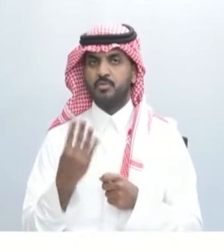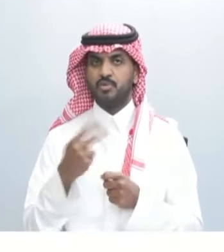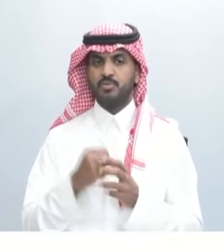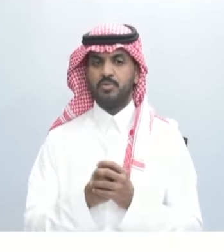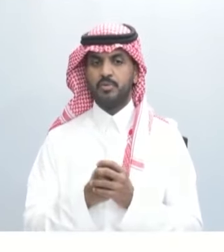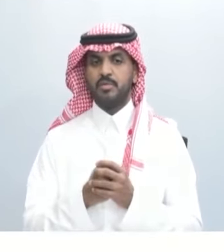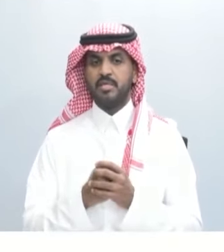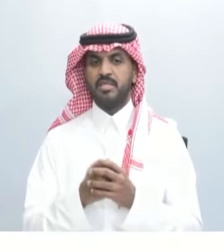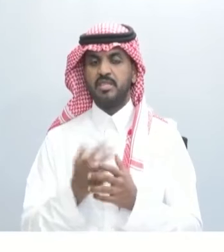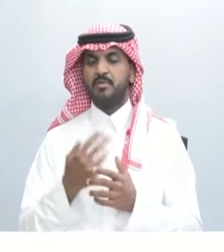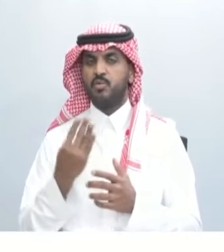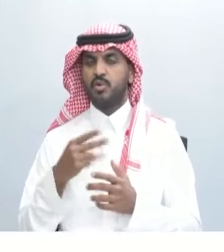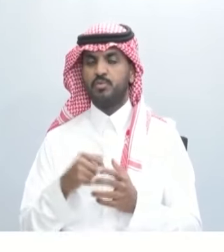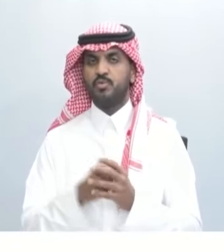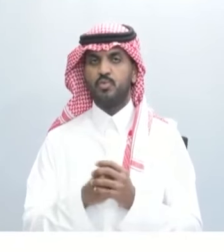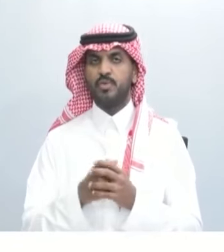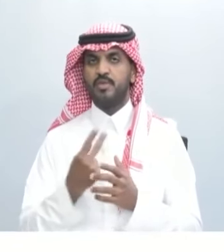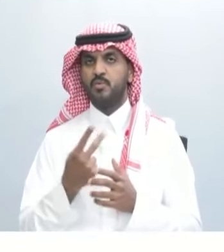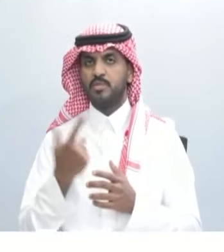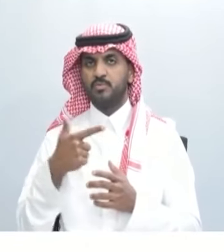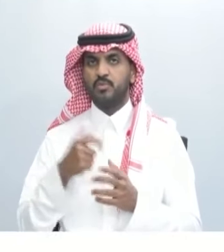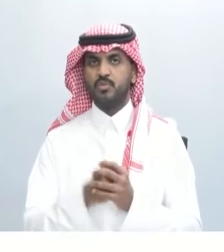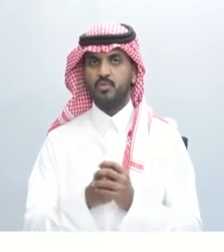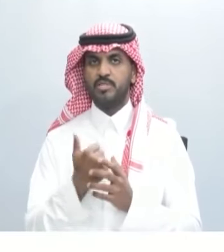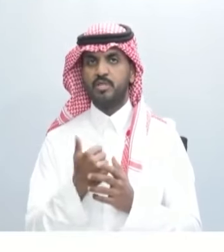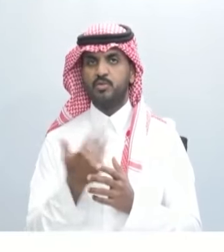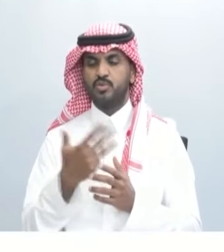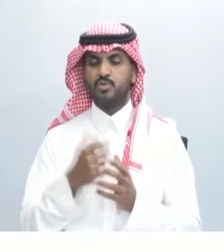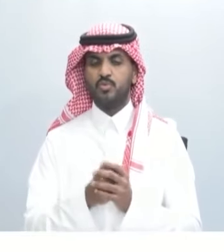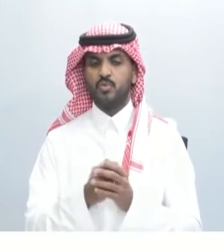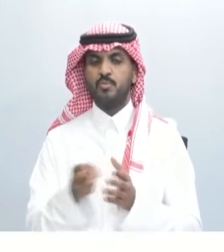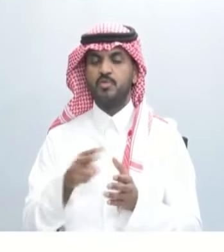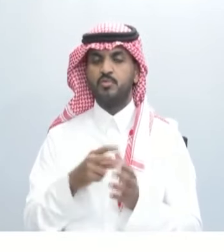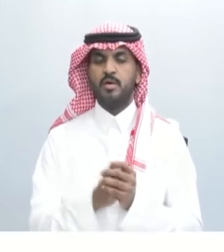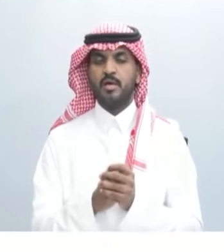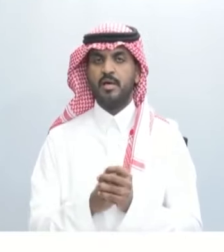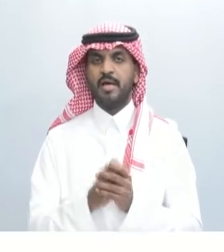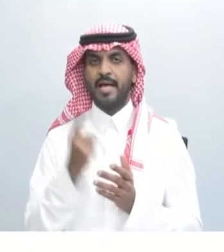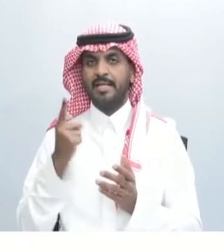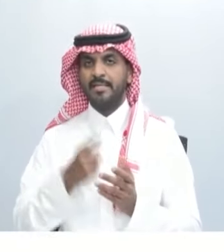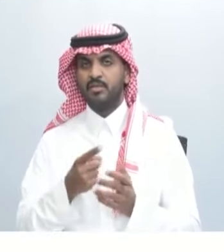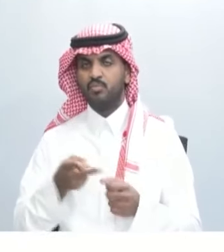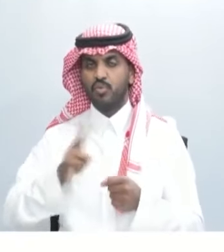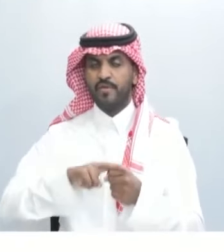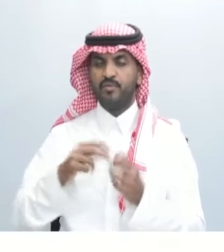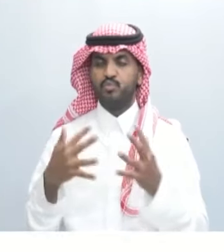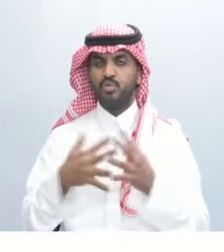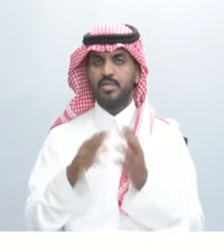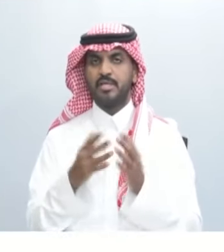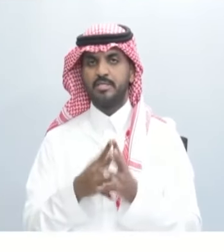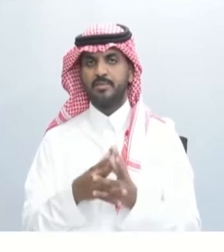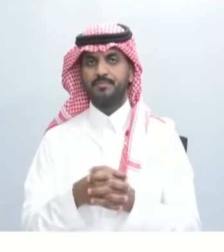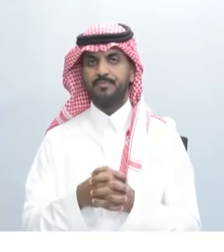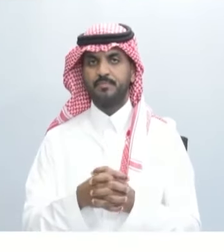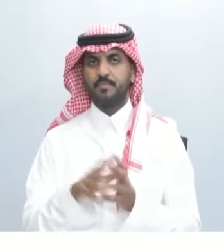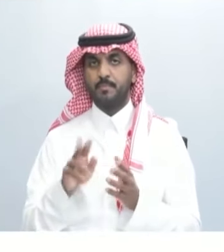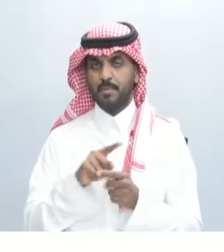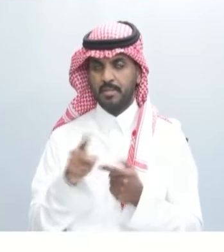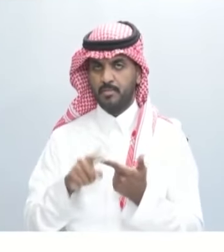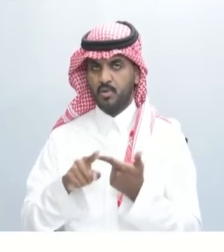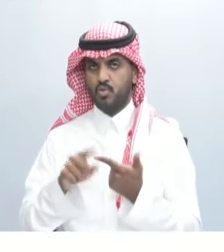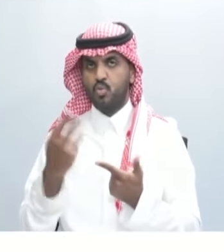اربع شهرون ثمانيه واربعون 78 96 ومن ثم حدد المضاعف المشترك الاصغر وقال 72 بينما عمر